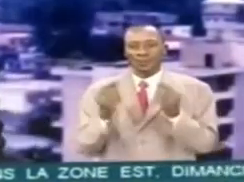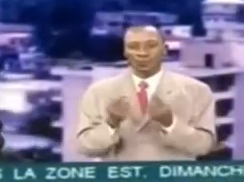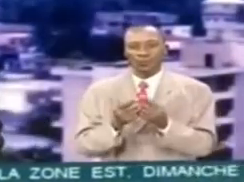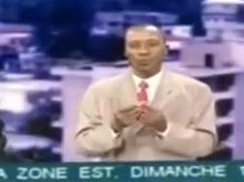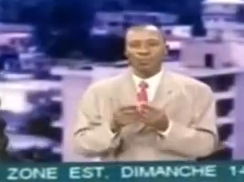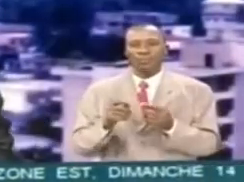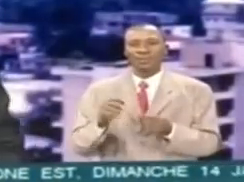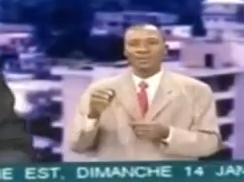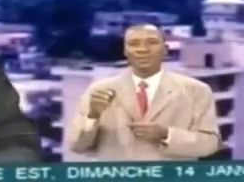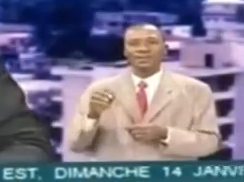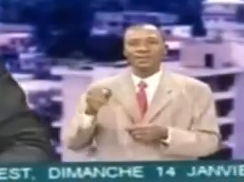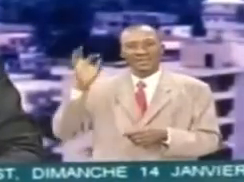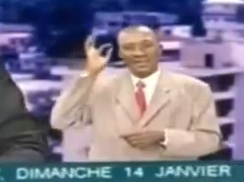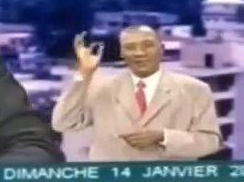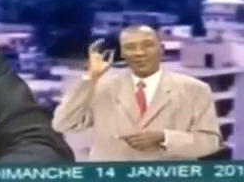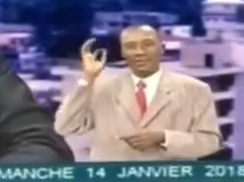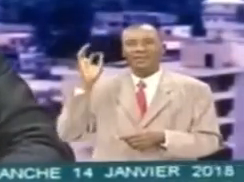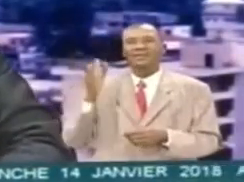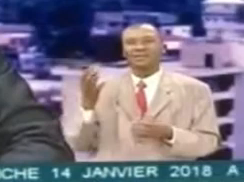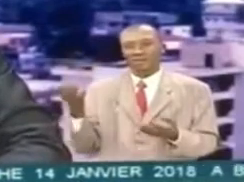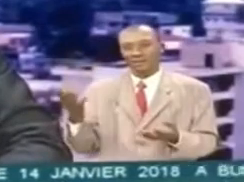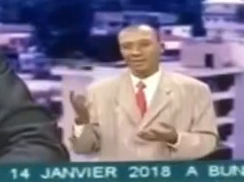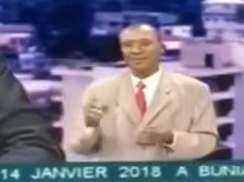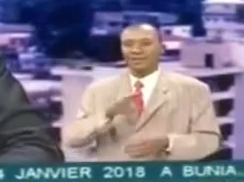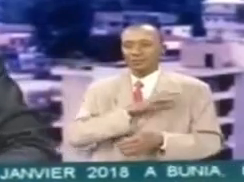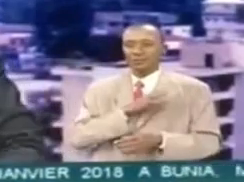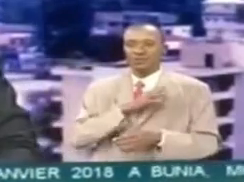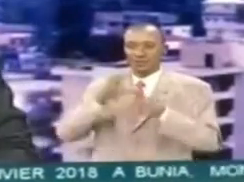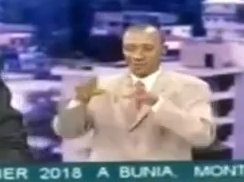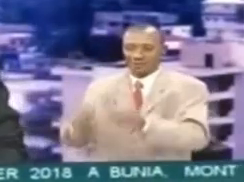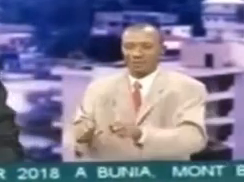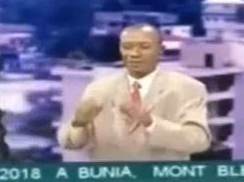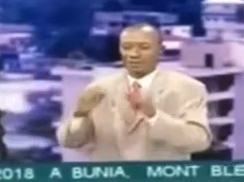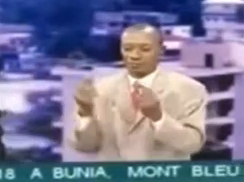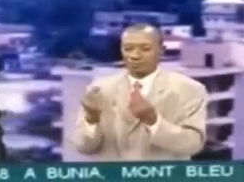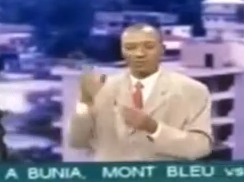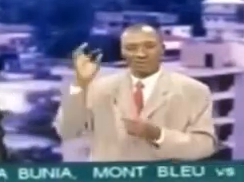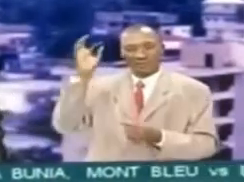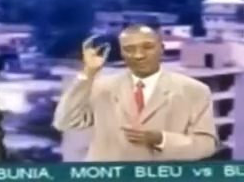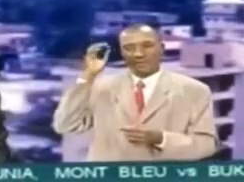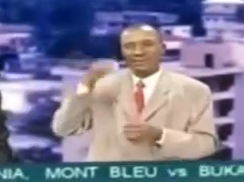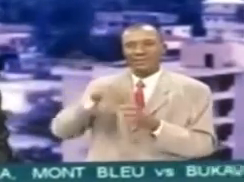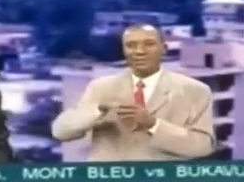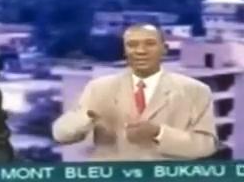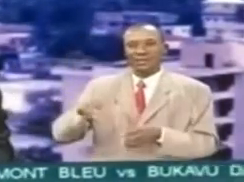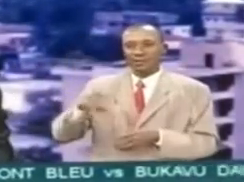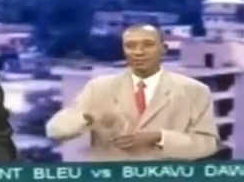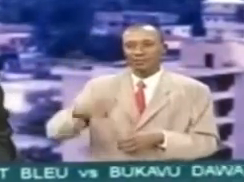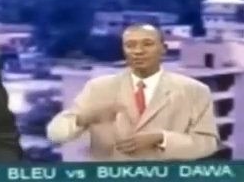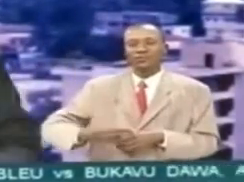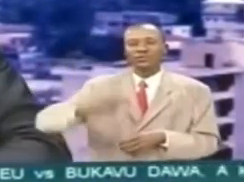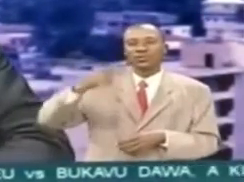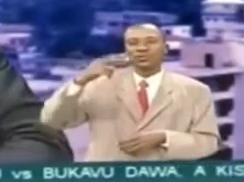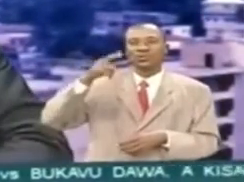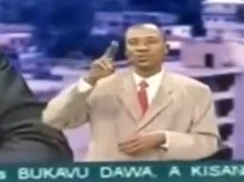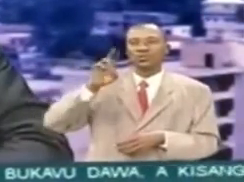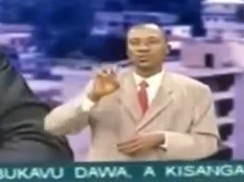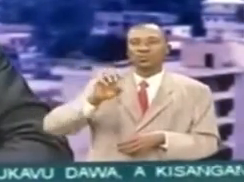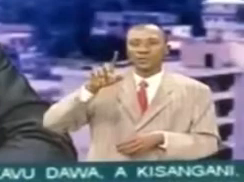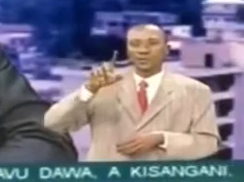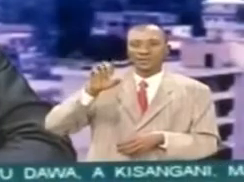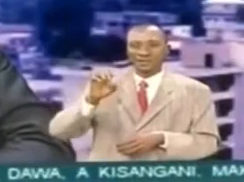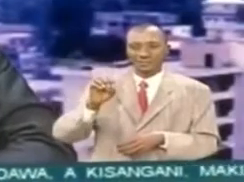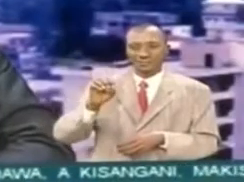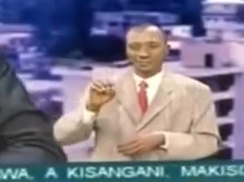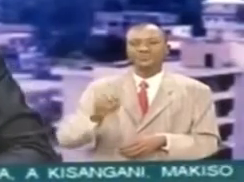grand chemin vient de tomber dans les filets de la police nationale congolaise, nous sommes là, dans la province du Haut-Touélé. Elle a été présentée aux